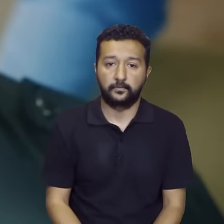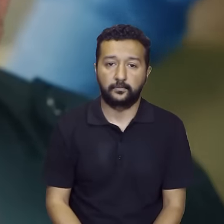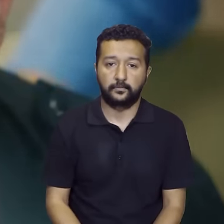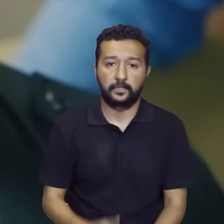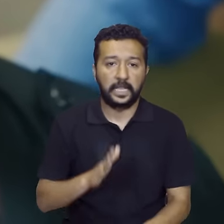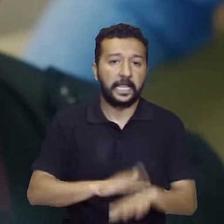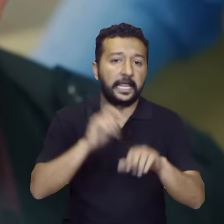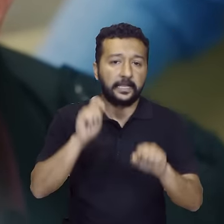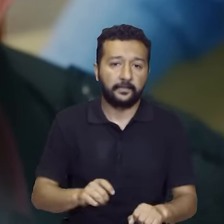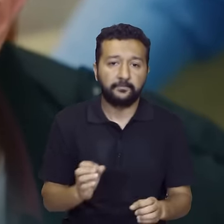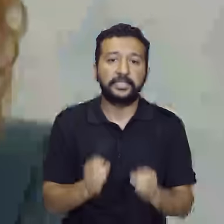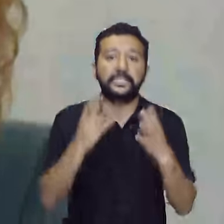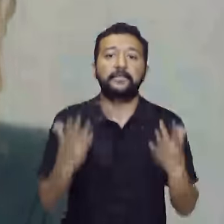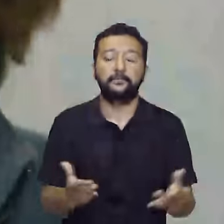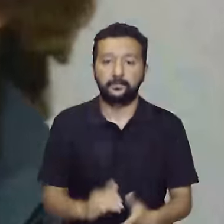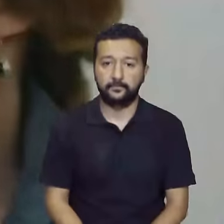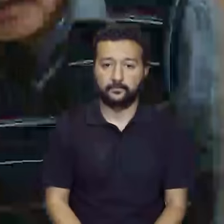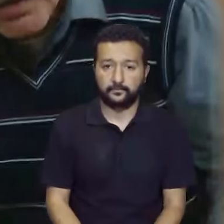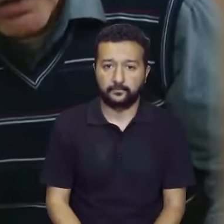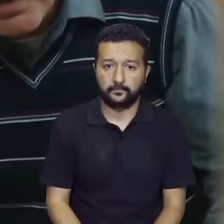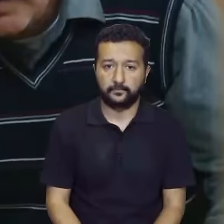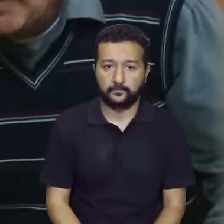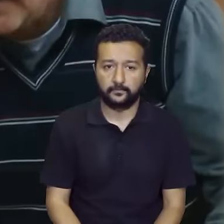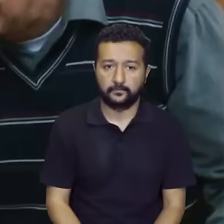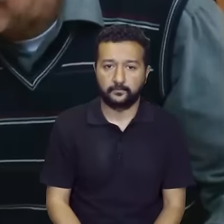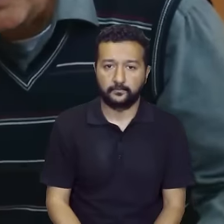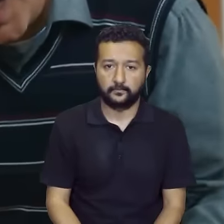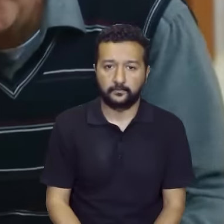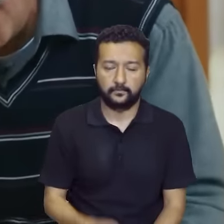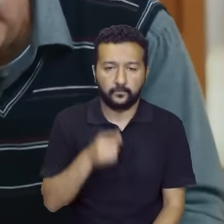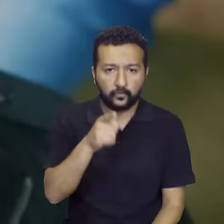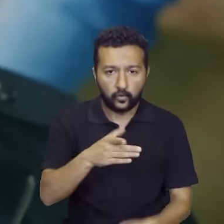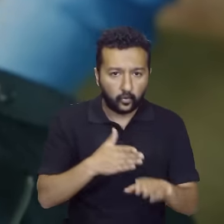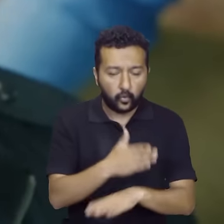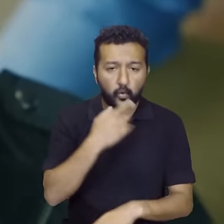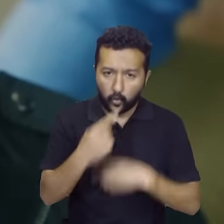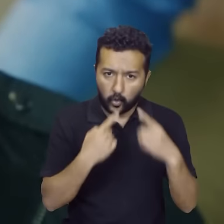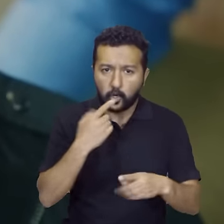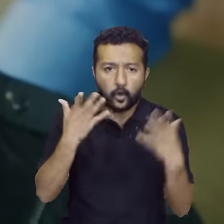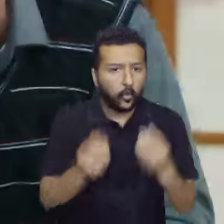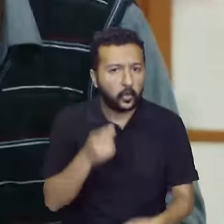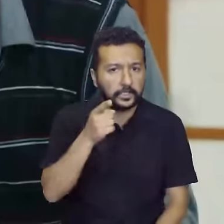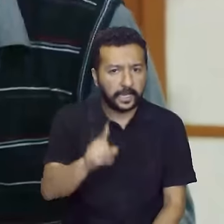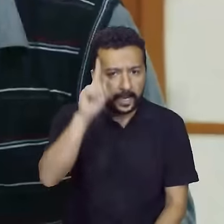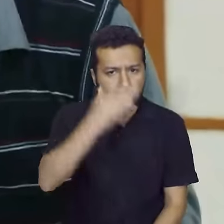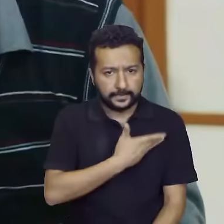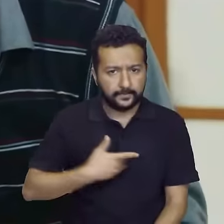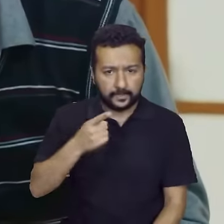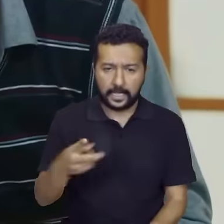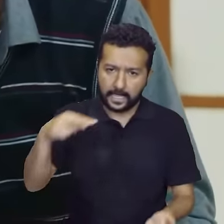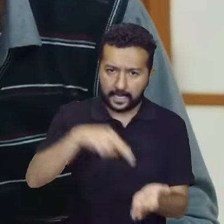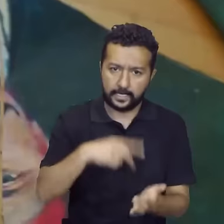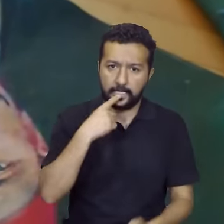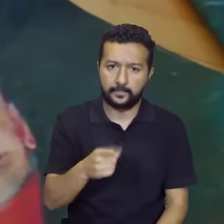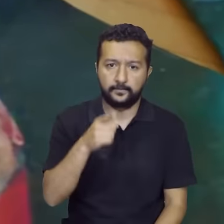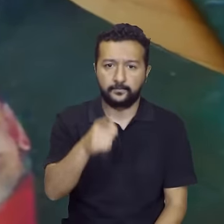Ne yaptıysam yetiremedim. Gözleri yuvalarında kalkık. Yahu doğru dürüst konuş. Ne oluyor sana? Allah'ını seversen kalk